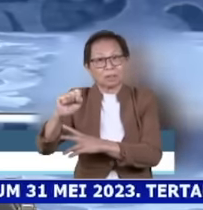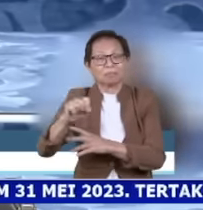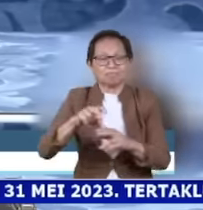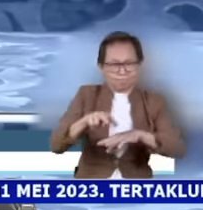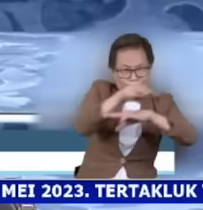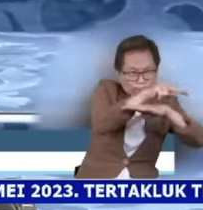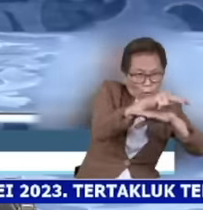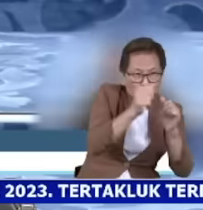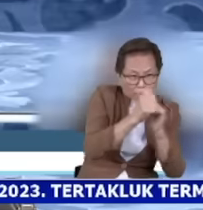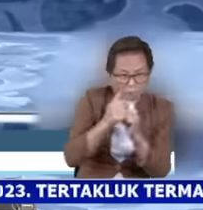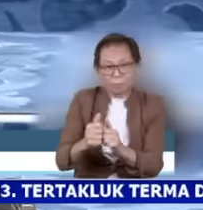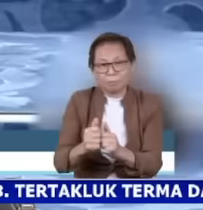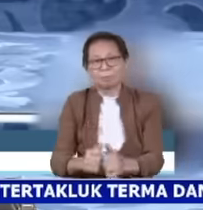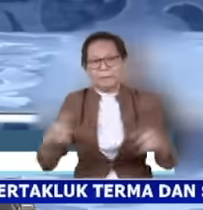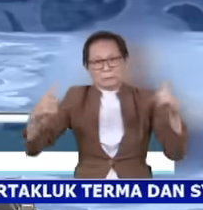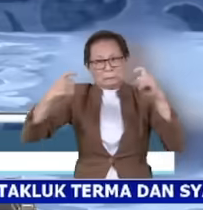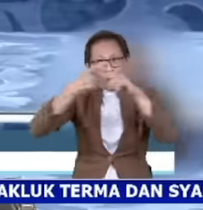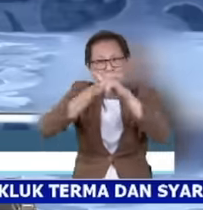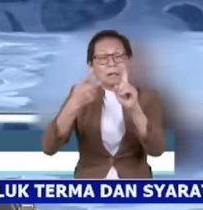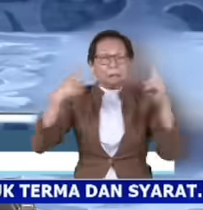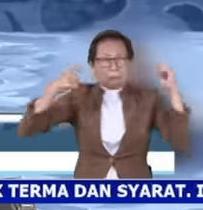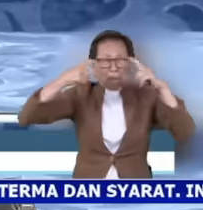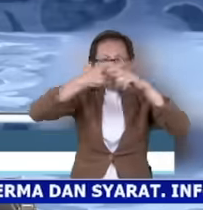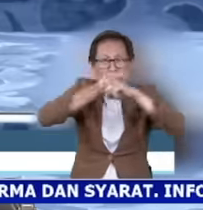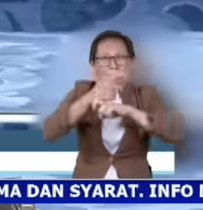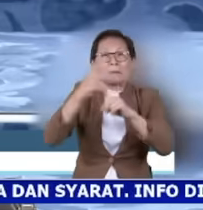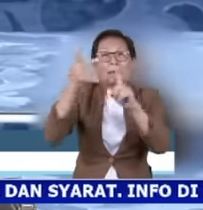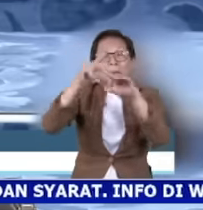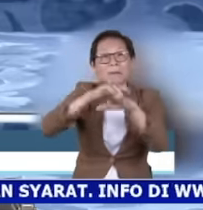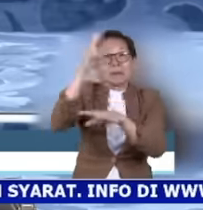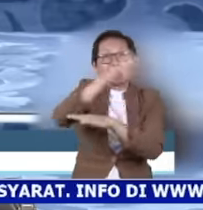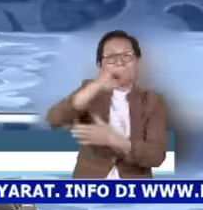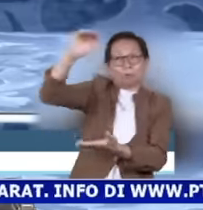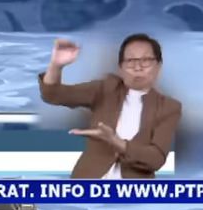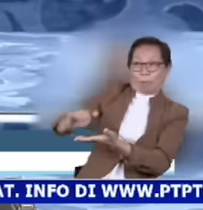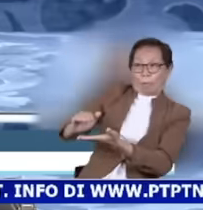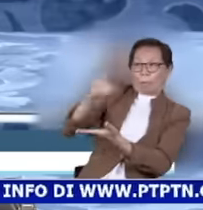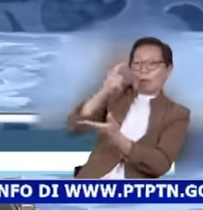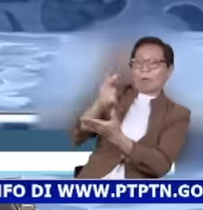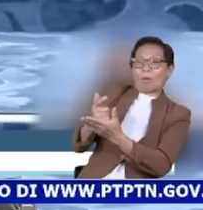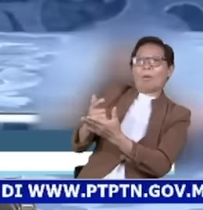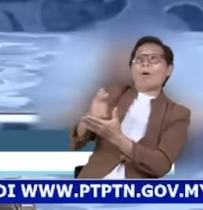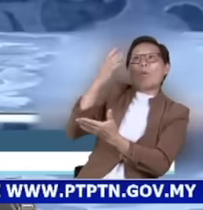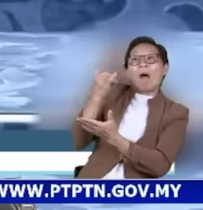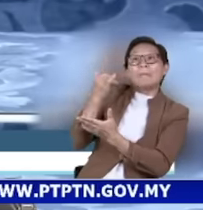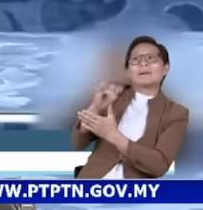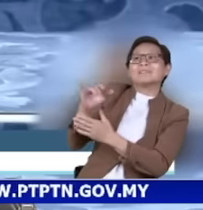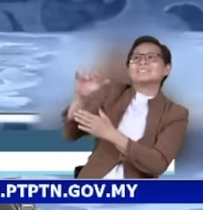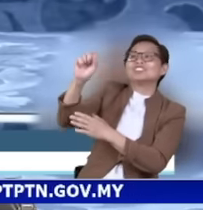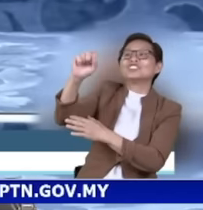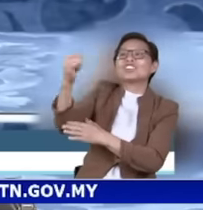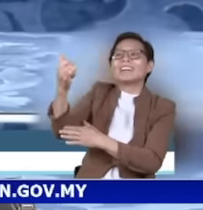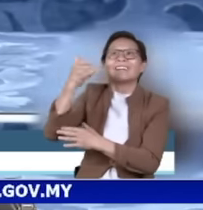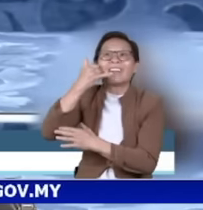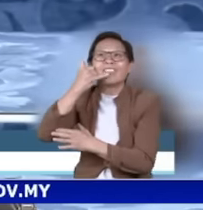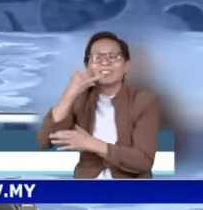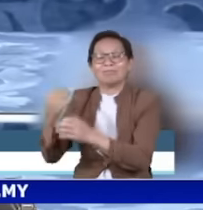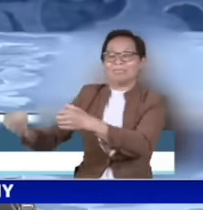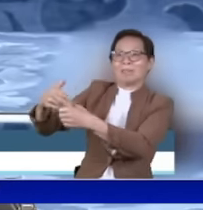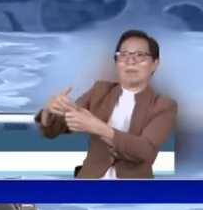implikasi kerajaan kepada kerajaan dikurangkan besar karena penglihatan telko dan